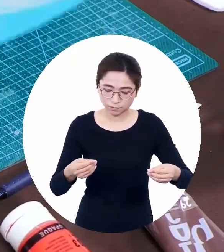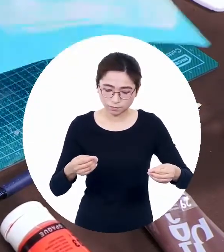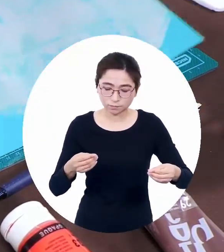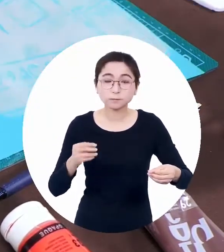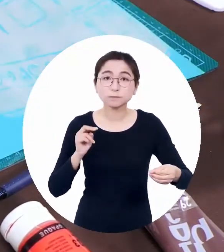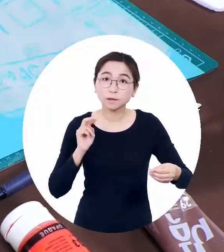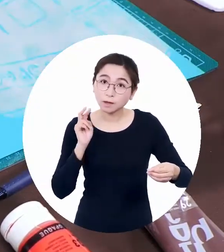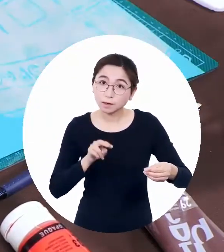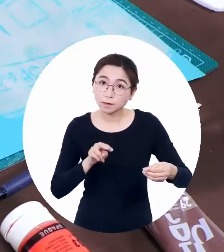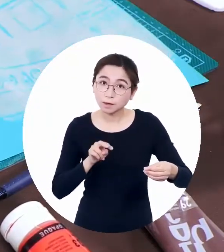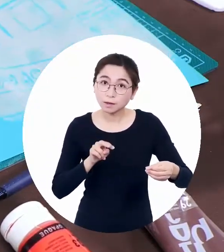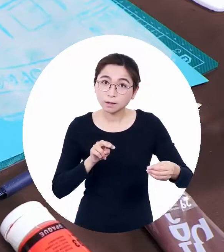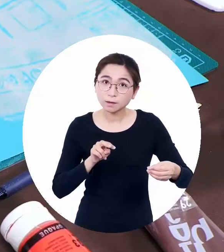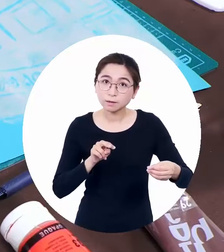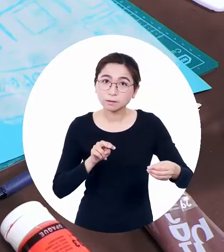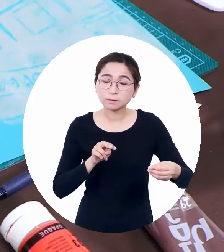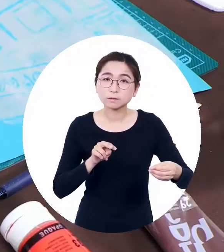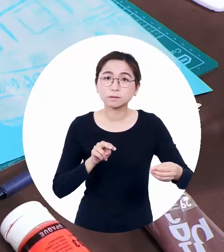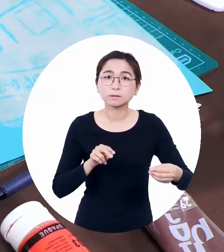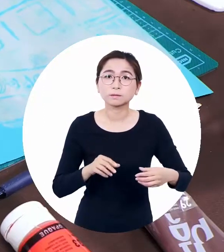好，咁咪睇一睇，